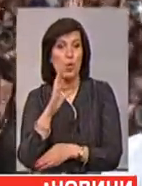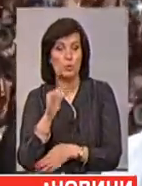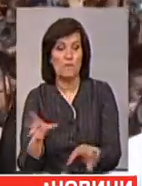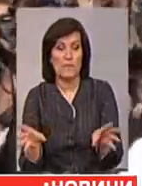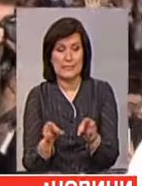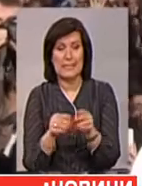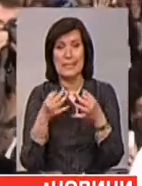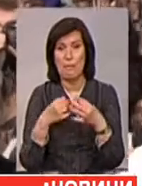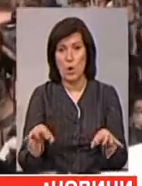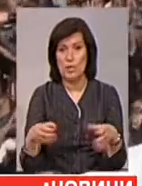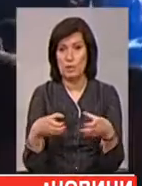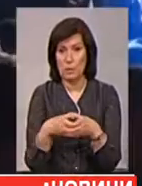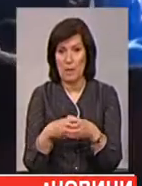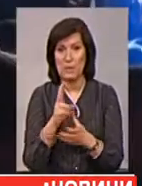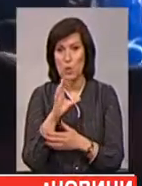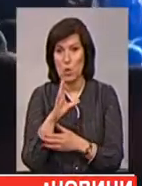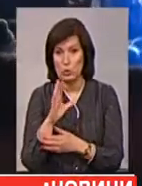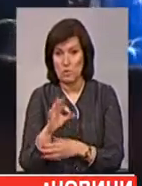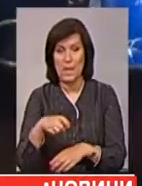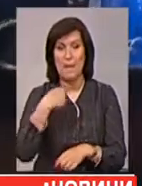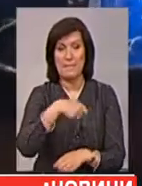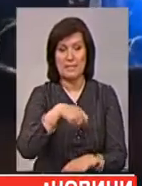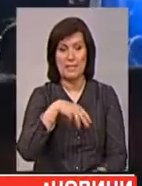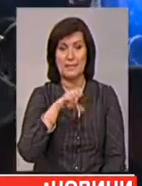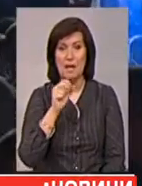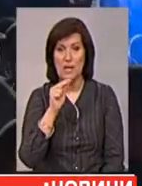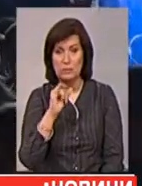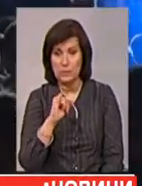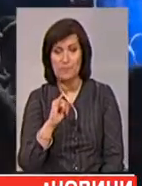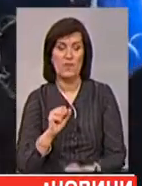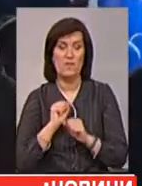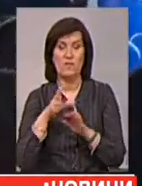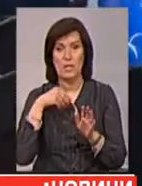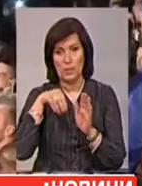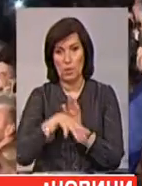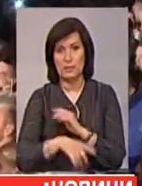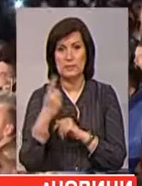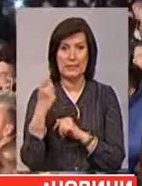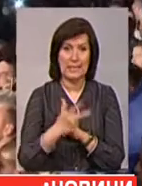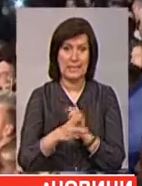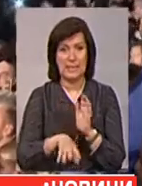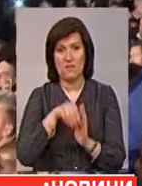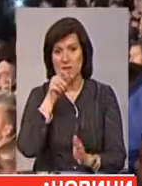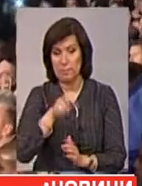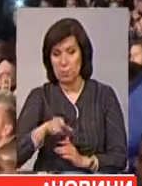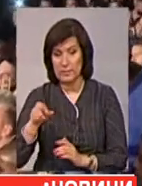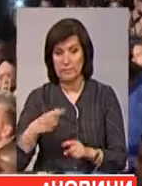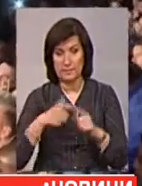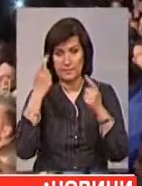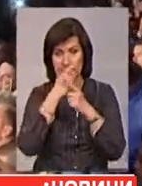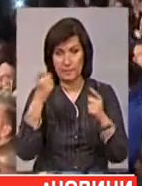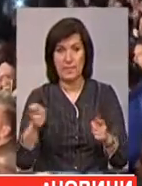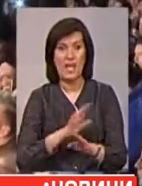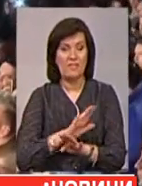разом із Демократичною партією Косова президента Хашима Тачі віддали голоси понад третина виборців. Про це